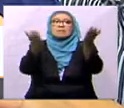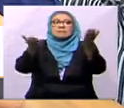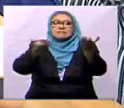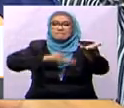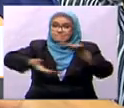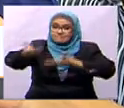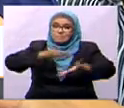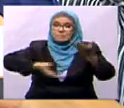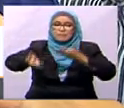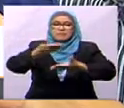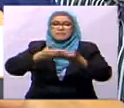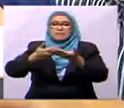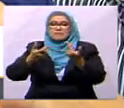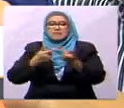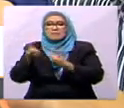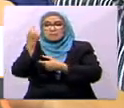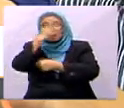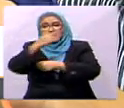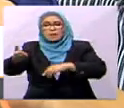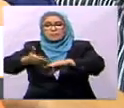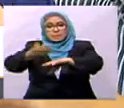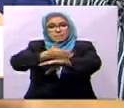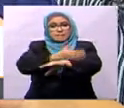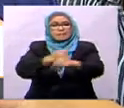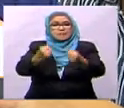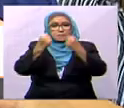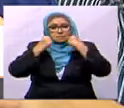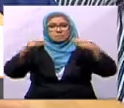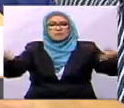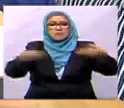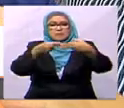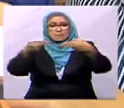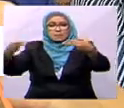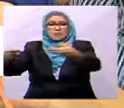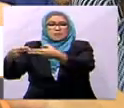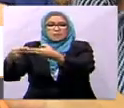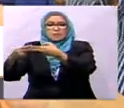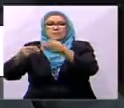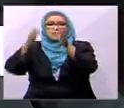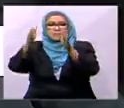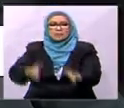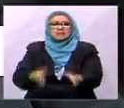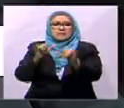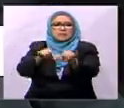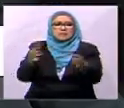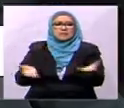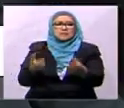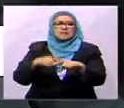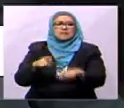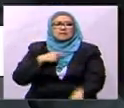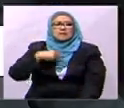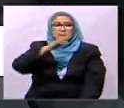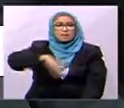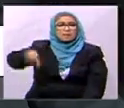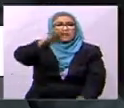sefahaman dan mengukuhkan lagi silaturahim penduduk. Rata-rata pengunjung yang